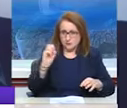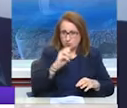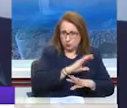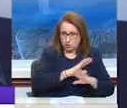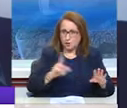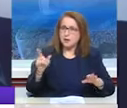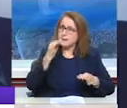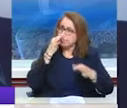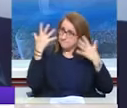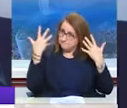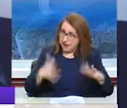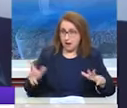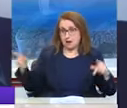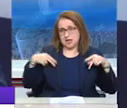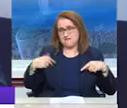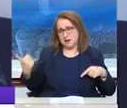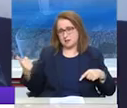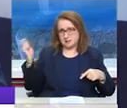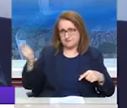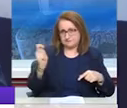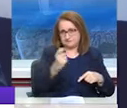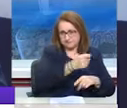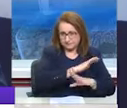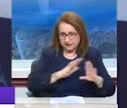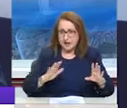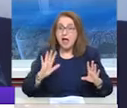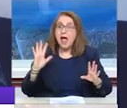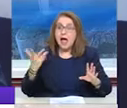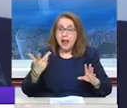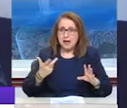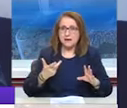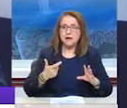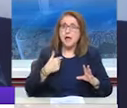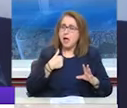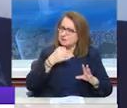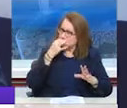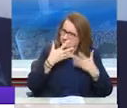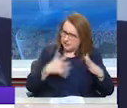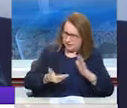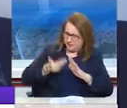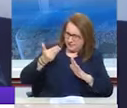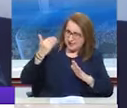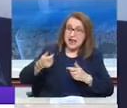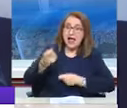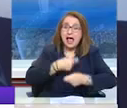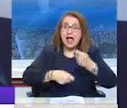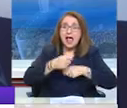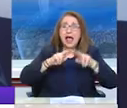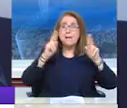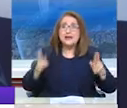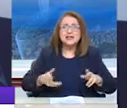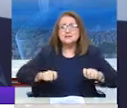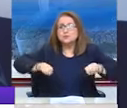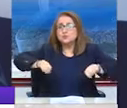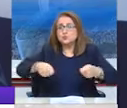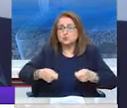όπως έχει ήδη διακηρύξει η κυβέρνηση. Ωστόσο, όπως έχουμε ήδη πει, στις επιχειρήσεις που έχουν αναστείλει τη